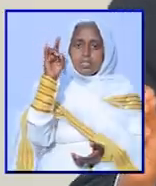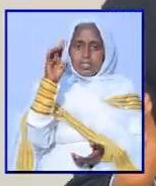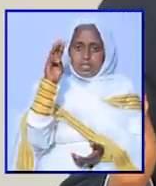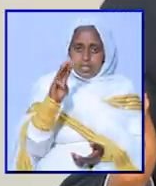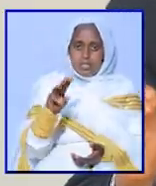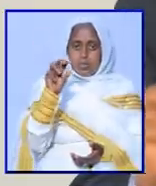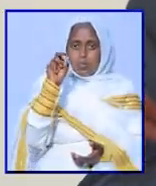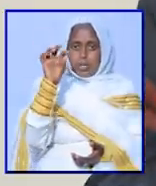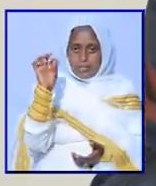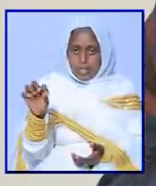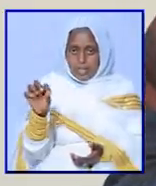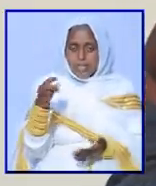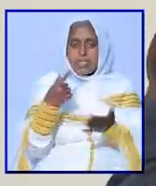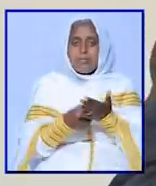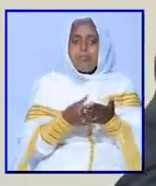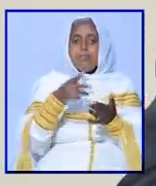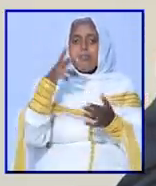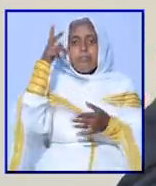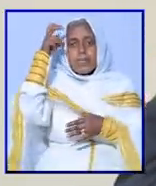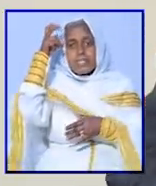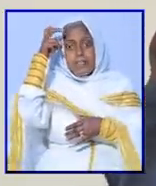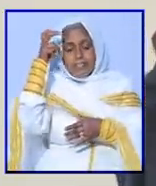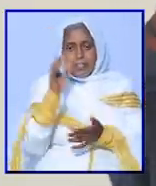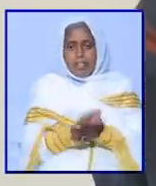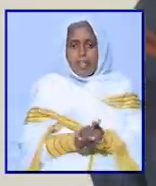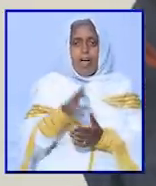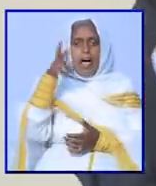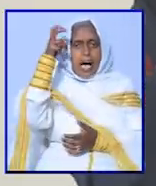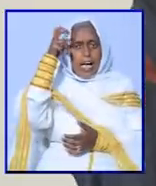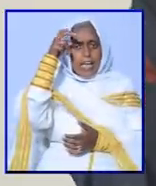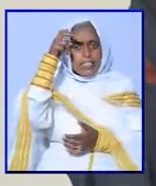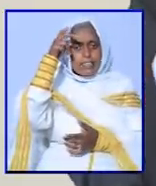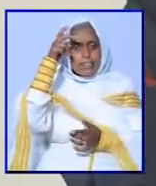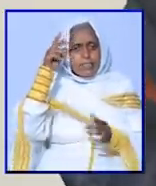አስወት ዘይስዕር መናፍስተ